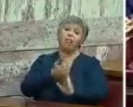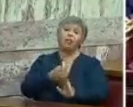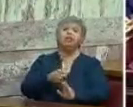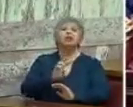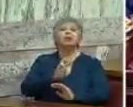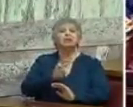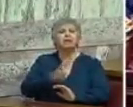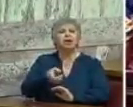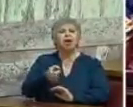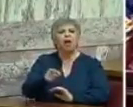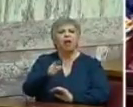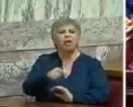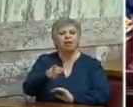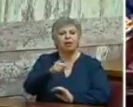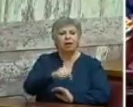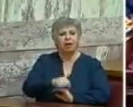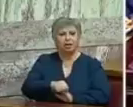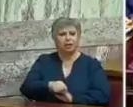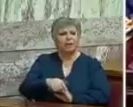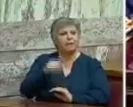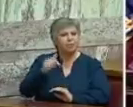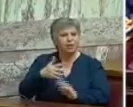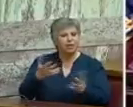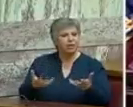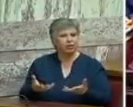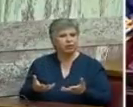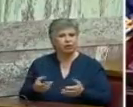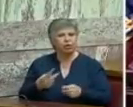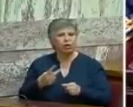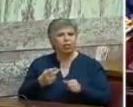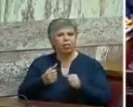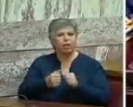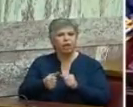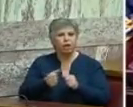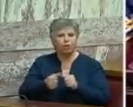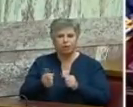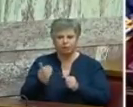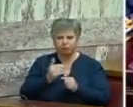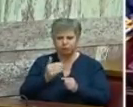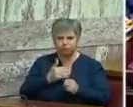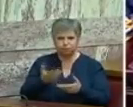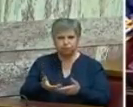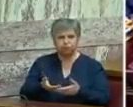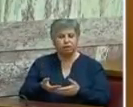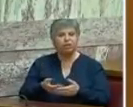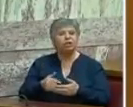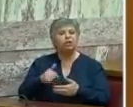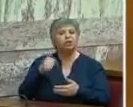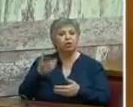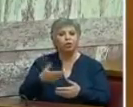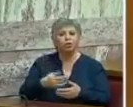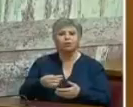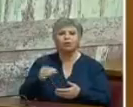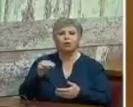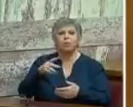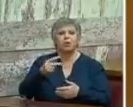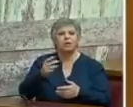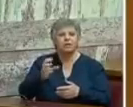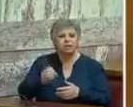τους δύο μήνες τους προεκλογικούς. Σε αυτό που κατέβηκε υποψήφιος βουλευτής σας στη Ρόδο, κάτι άλλο που